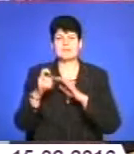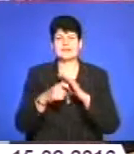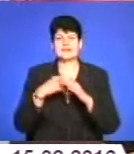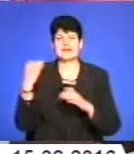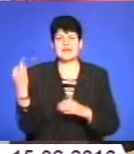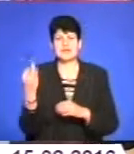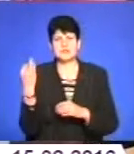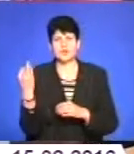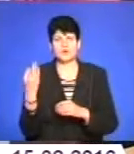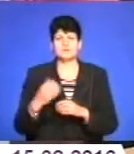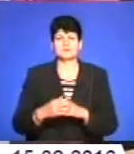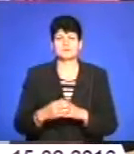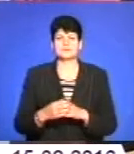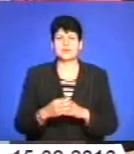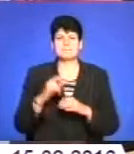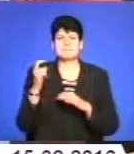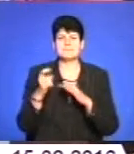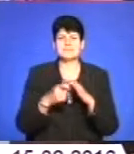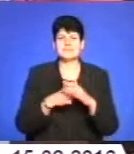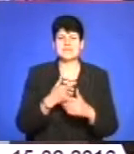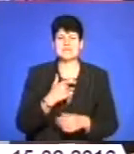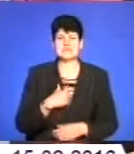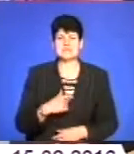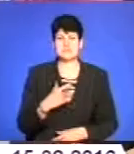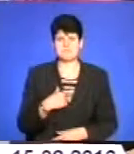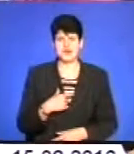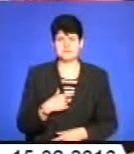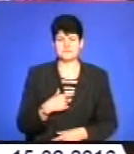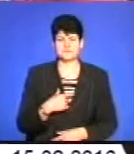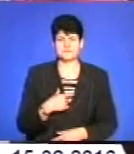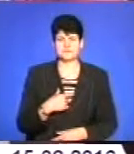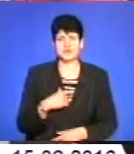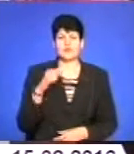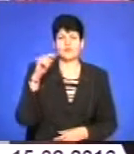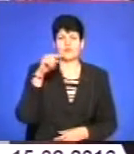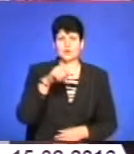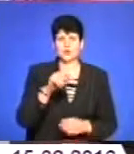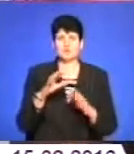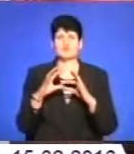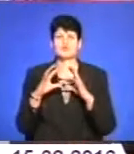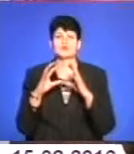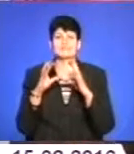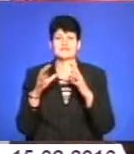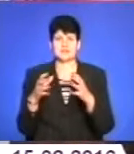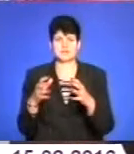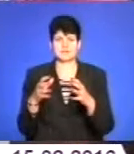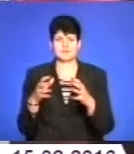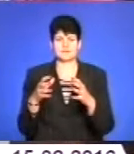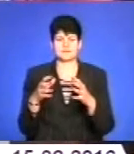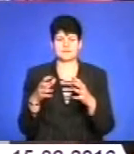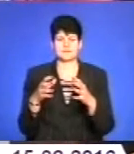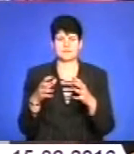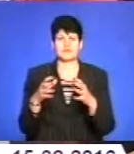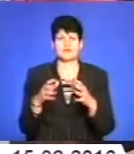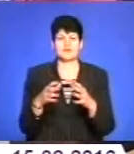історією, пізнання себе в тому світі борні,